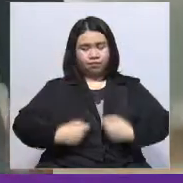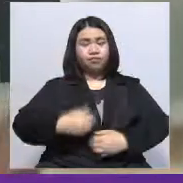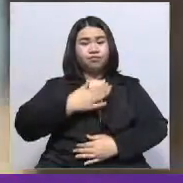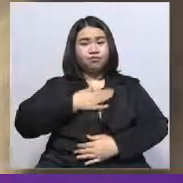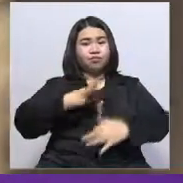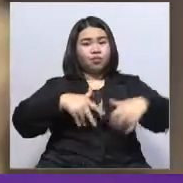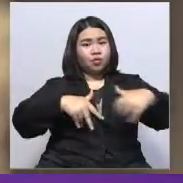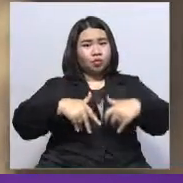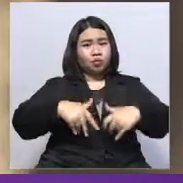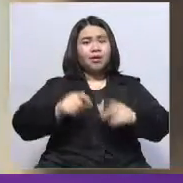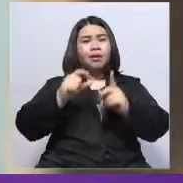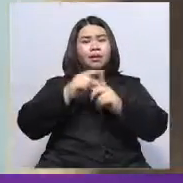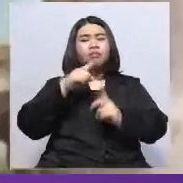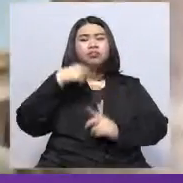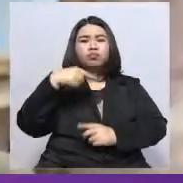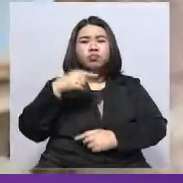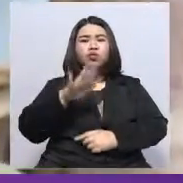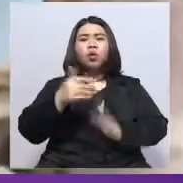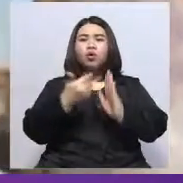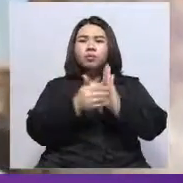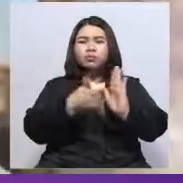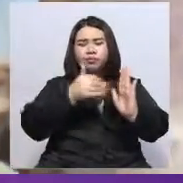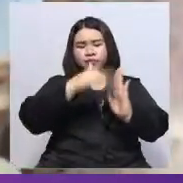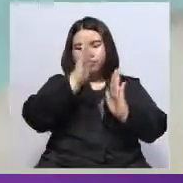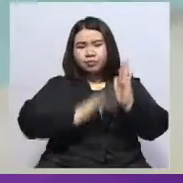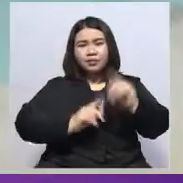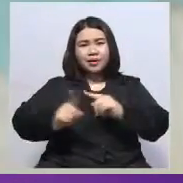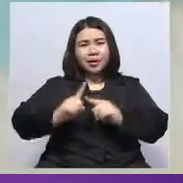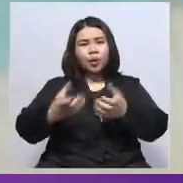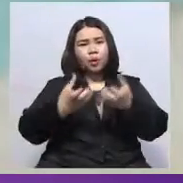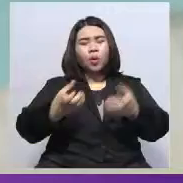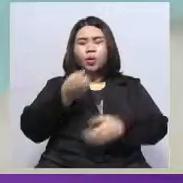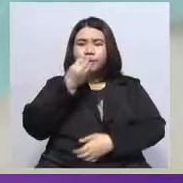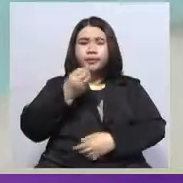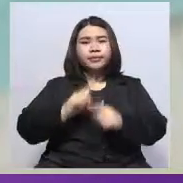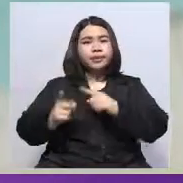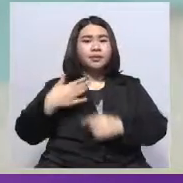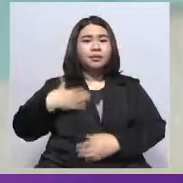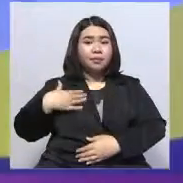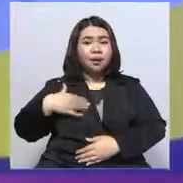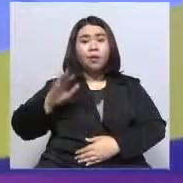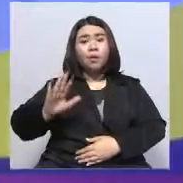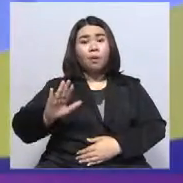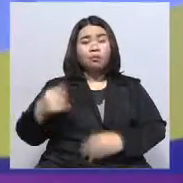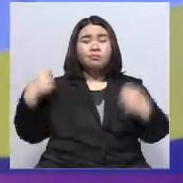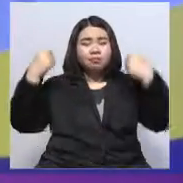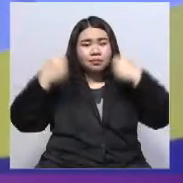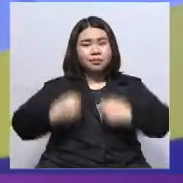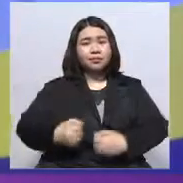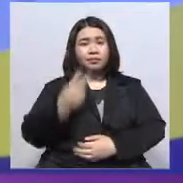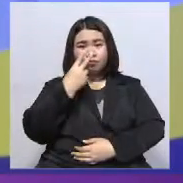ฉันได้เอาภาษาของฉันภาษาถิ่นของฉันฉันได้เอาเครื่องดื่มท้องถิ่นของฉันออกมาฉันได้เอาเสื้อผ้าผ้าท้องถิ่นของฉันออกมาใส่ให้พวกเ